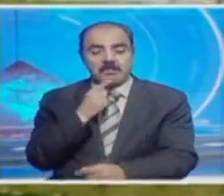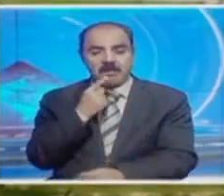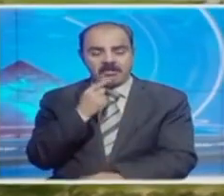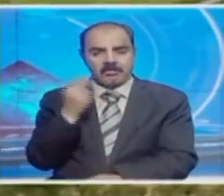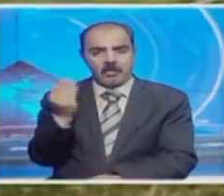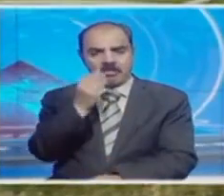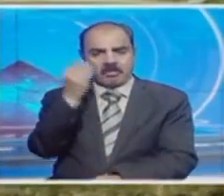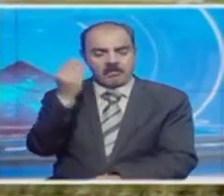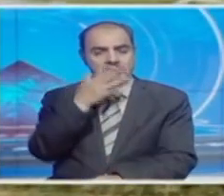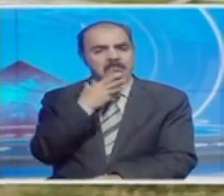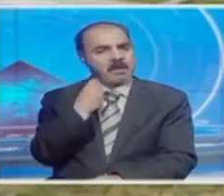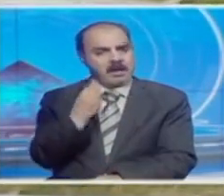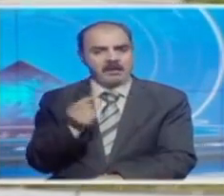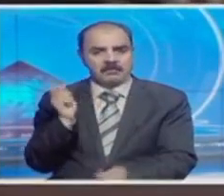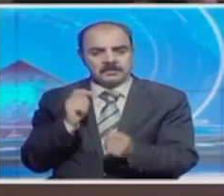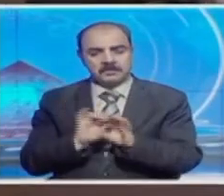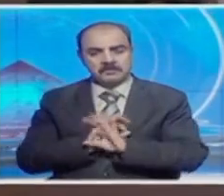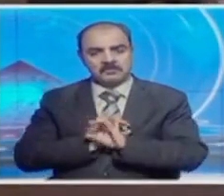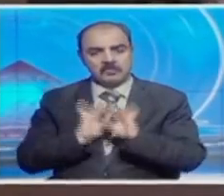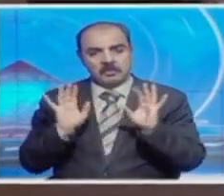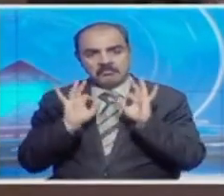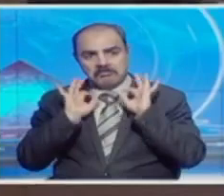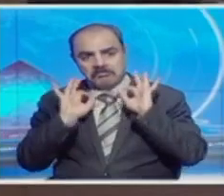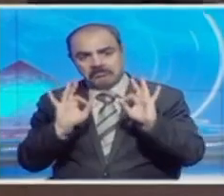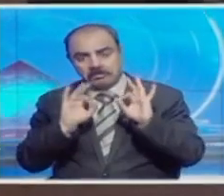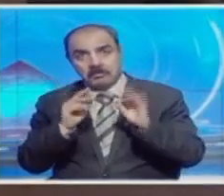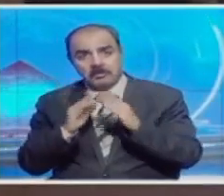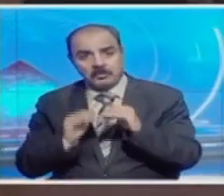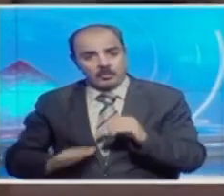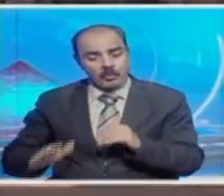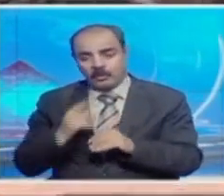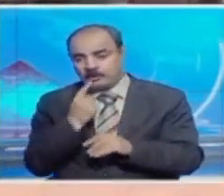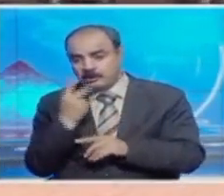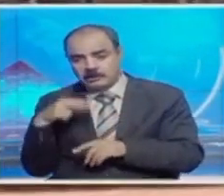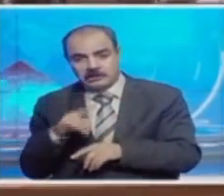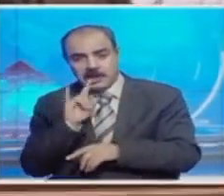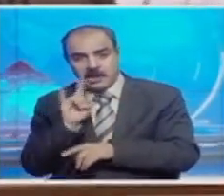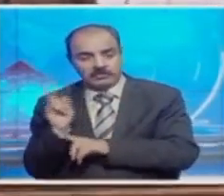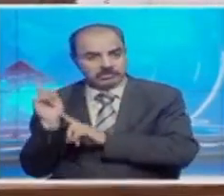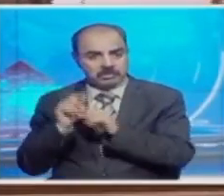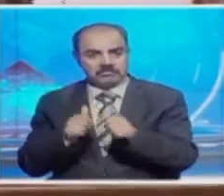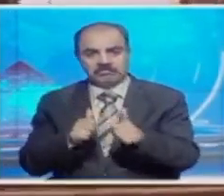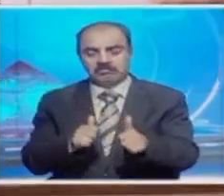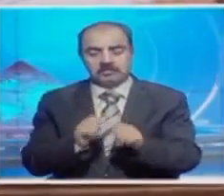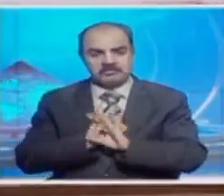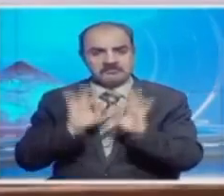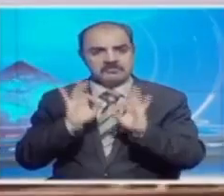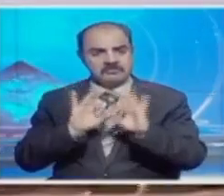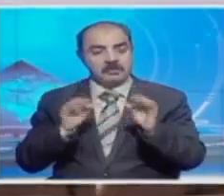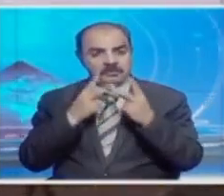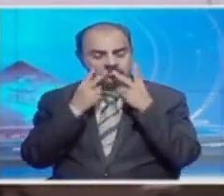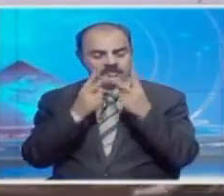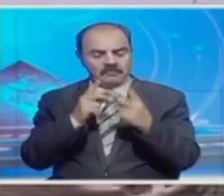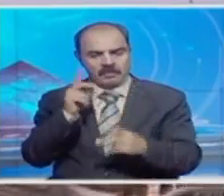المقطم نموذجان للعديد من الإنجازات التي شهدتها البلاد خلال السنوات العشر الماضية، إنجازات تشهد